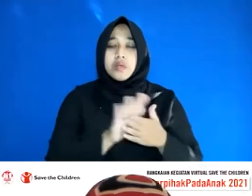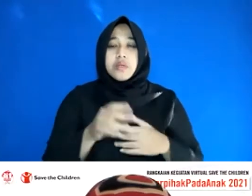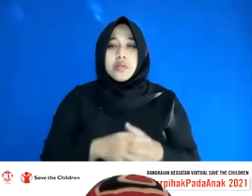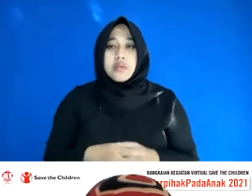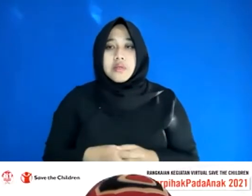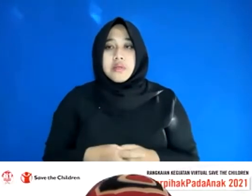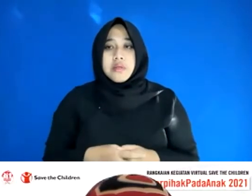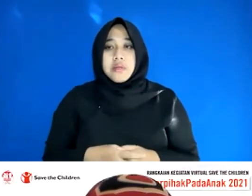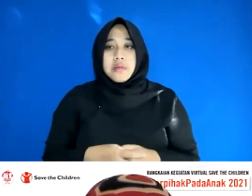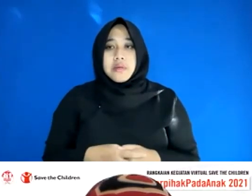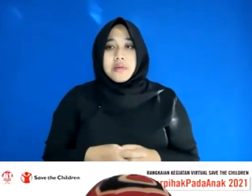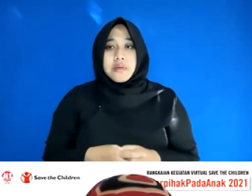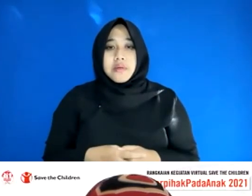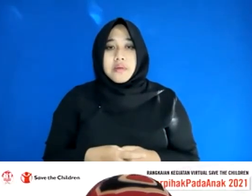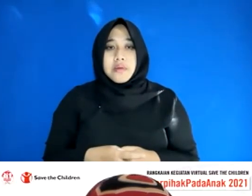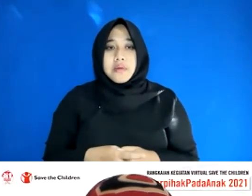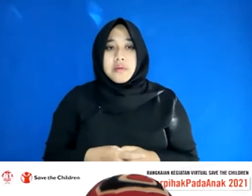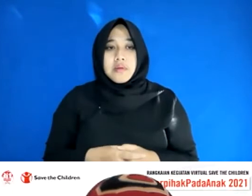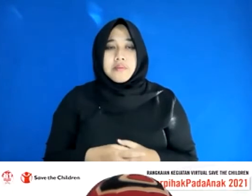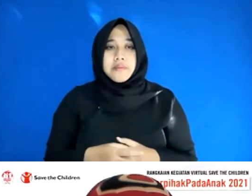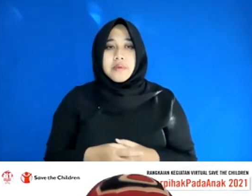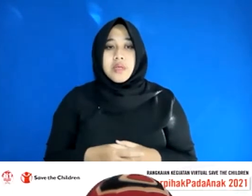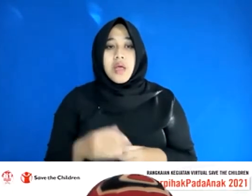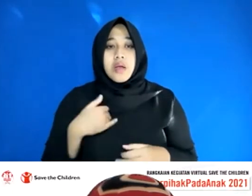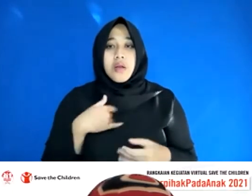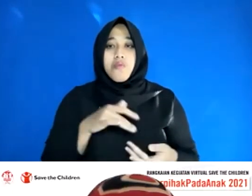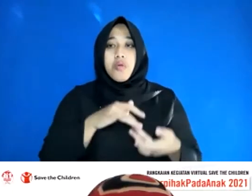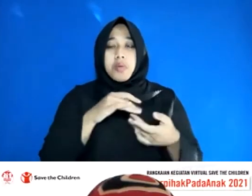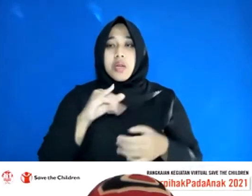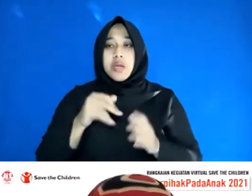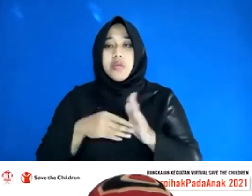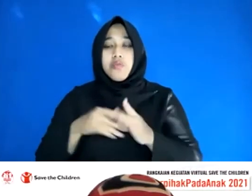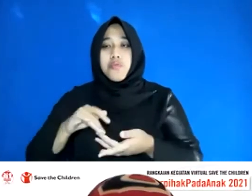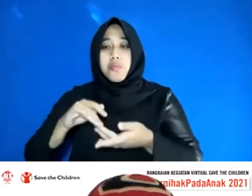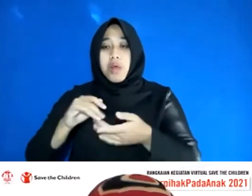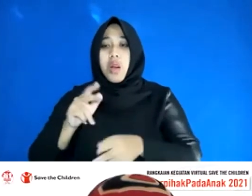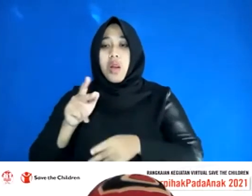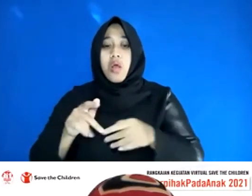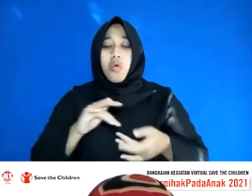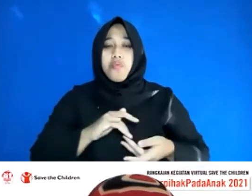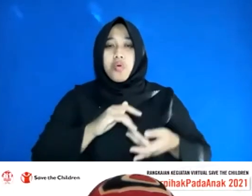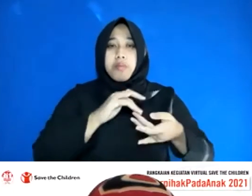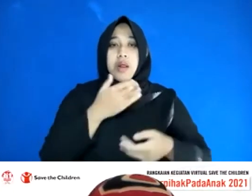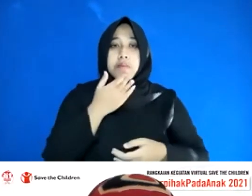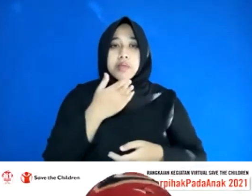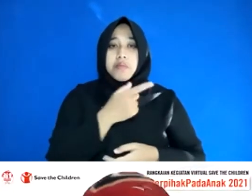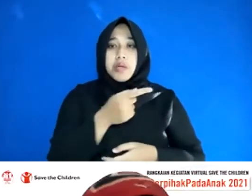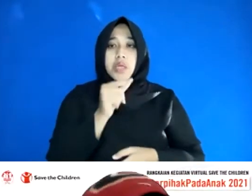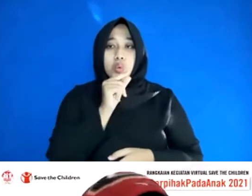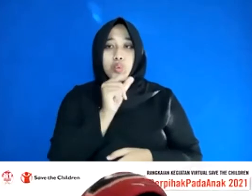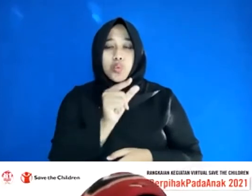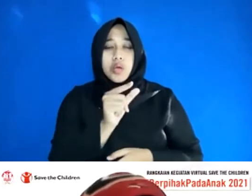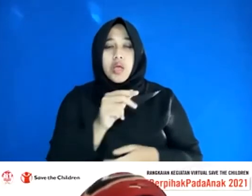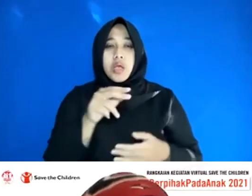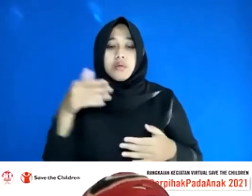Polanya berapa dosen, ada yang formal, ada yang informal. Kalau formal biasanya mereka kita undang ke